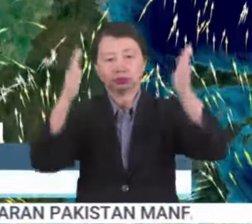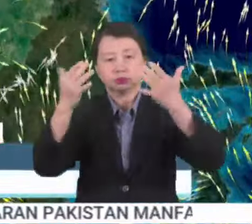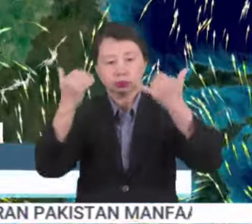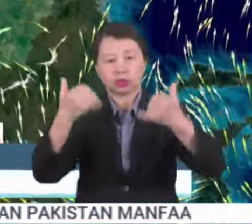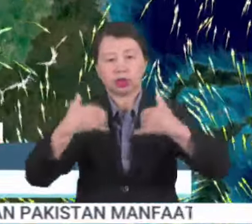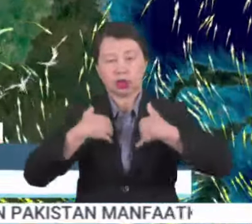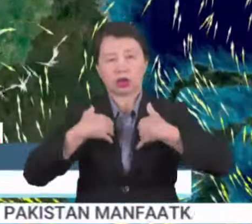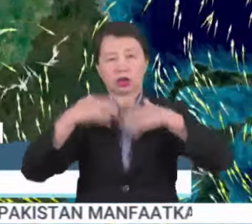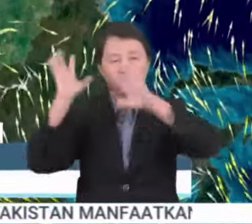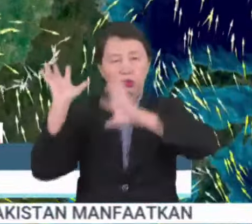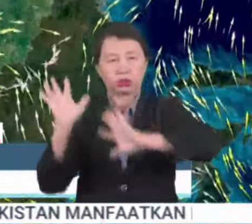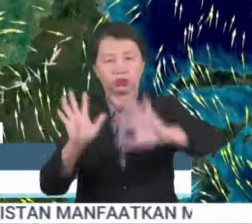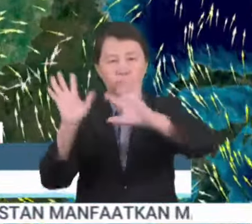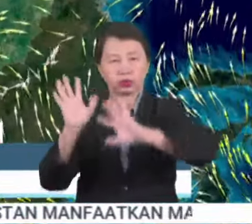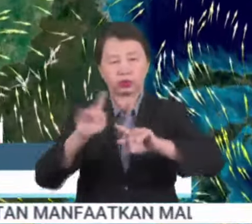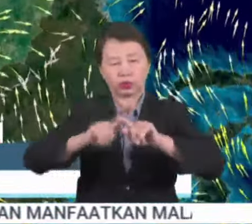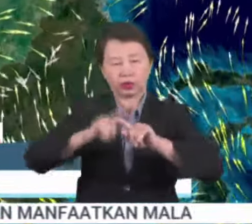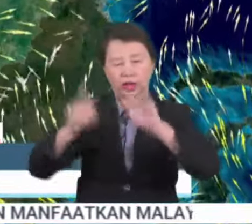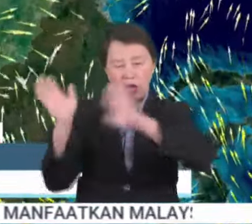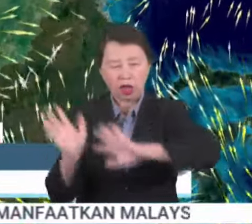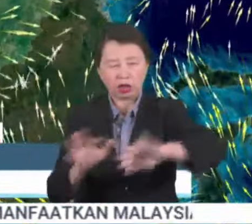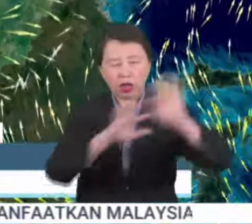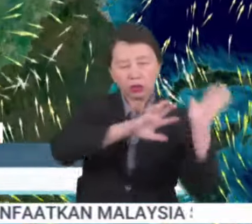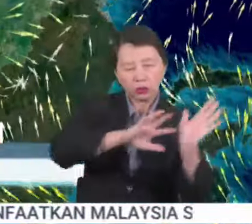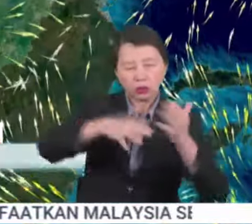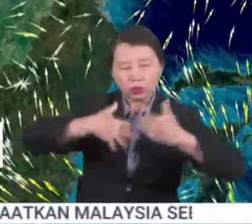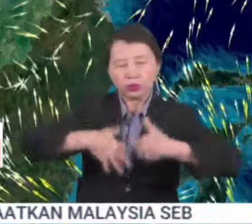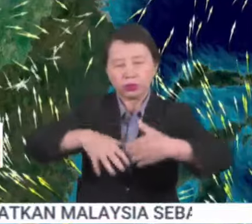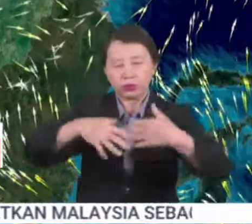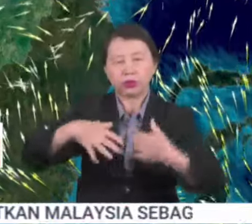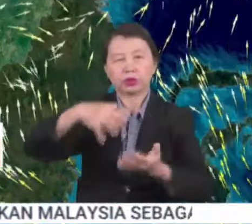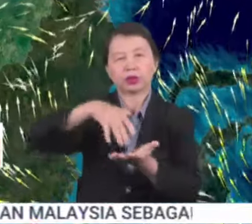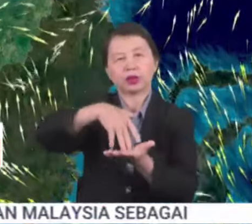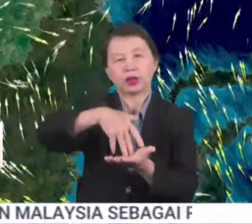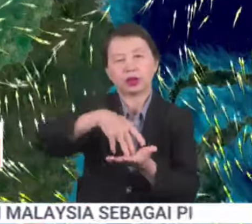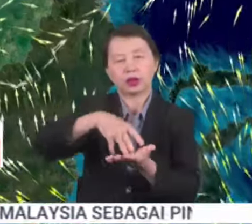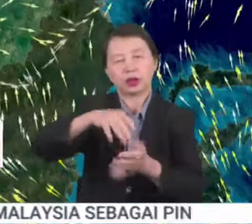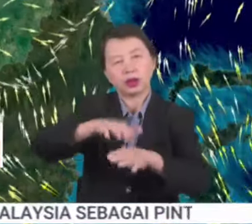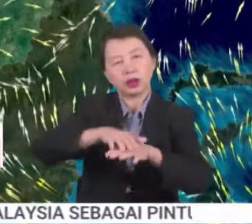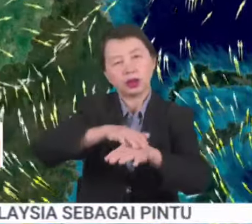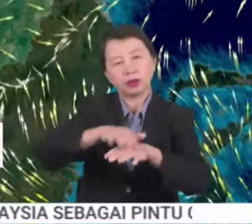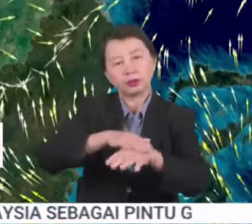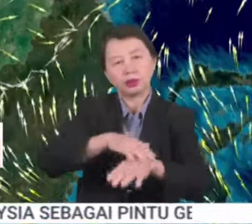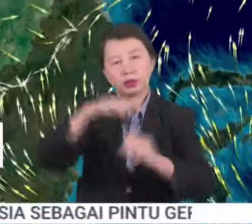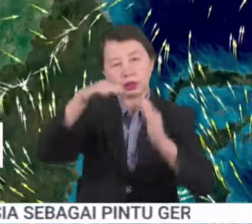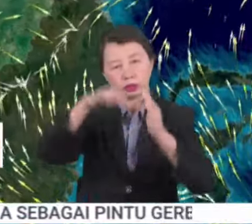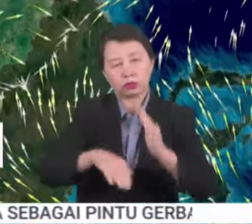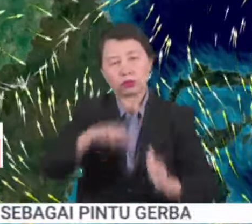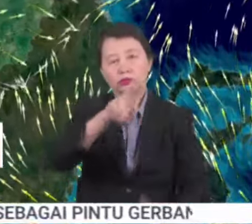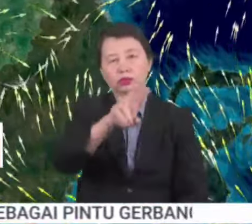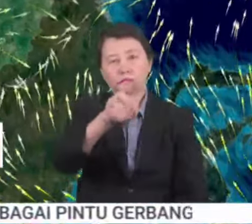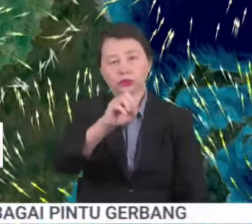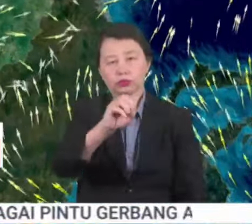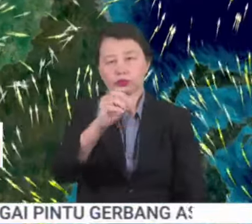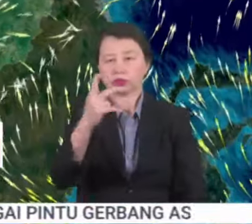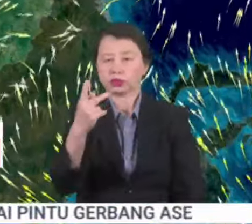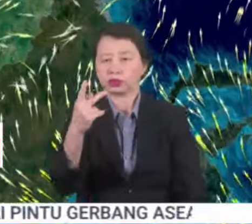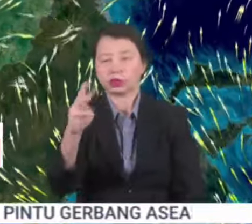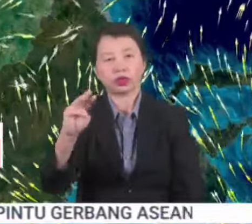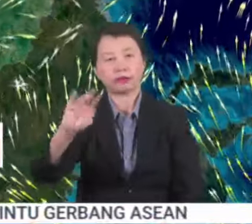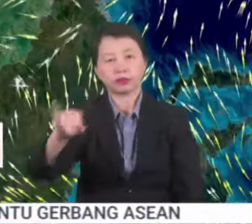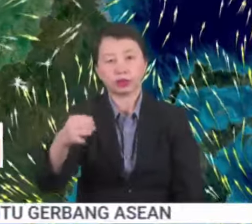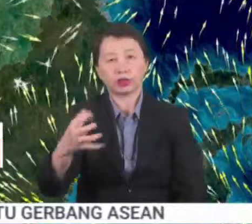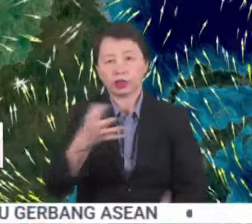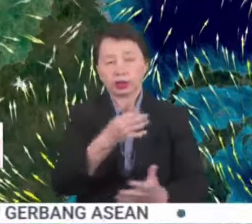kini sedang menerima angin dari pelbagai hala dengan kelajuan yang agak lemah, iaitu kurang daripada 20 km sejam. Selain itu,